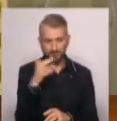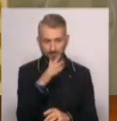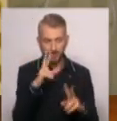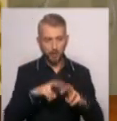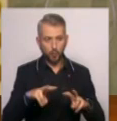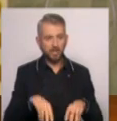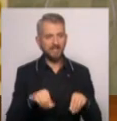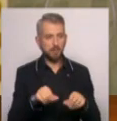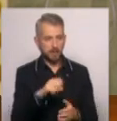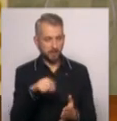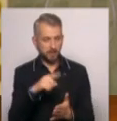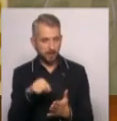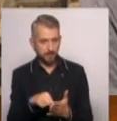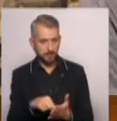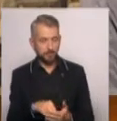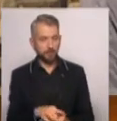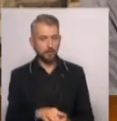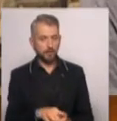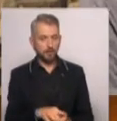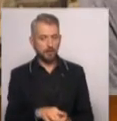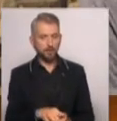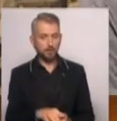земельних питань.